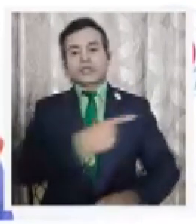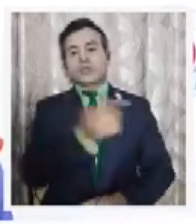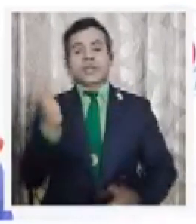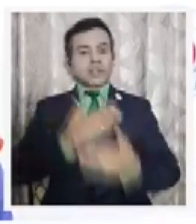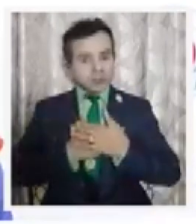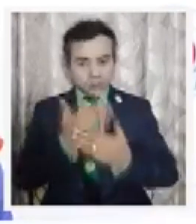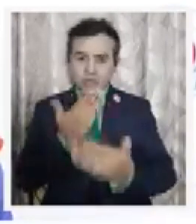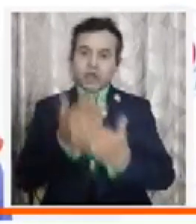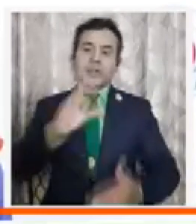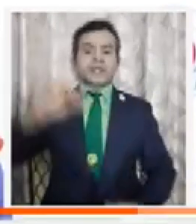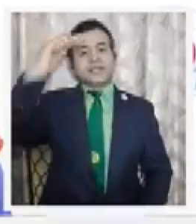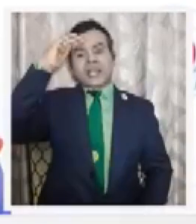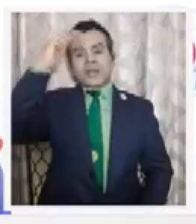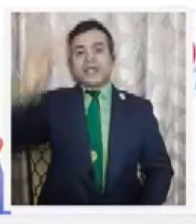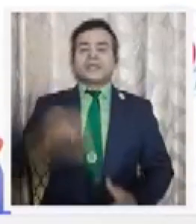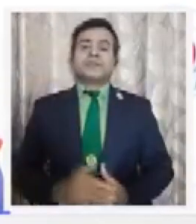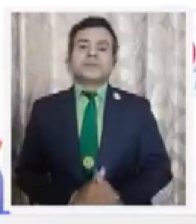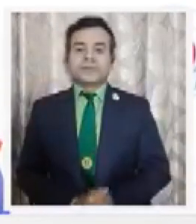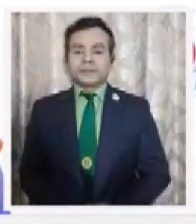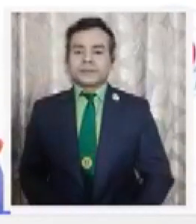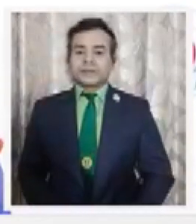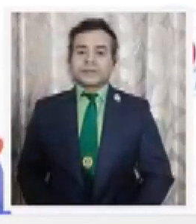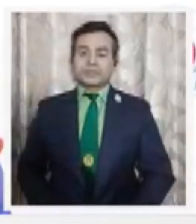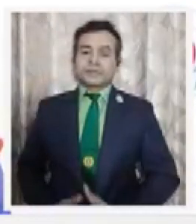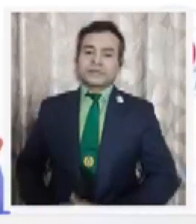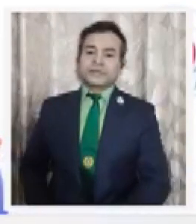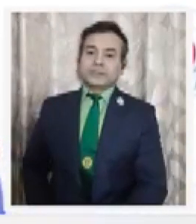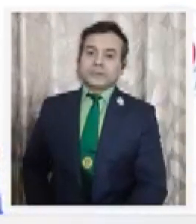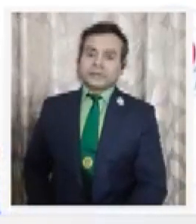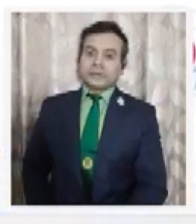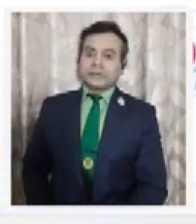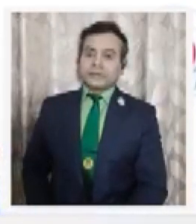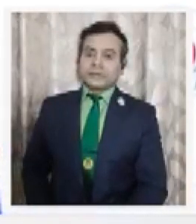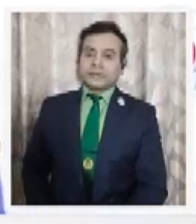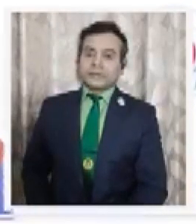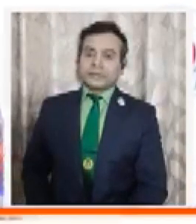স্বাস্থ্যবিধিগুলো মেনে চলি, নিজেদের সুরক্ষিত রাখি, ভালো থাকি, সুস্থ থাকি। সবাইকে অনেক অনেক ধন্যবাদ। আসসালামু আলাইকুম।